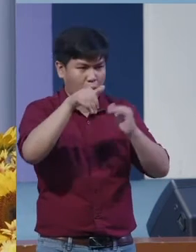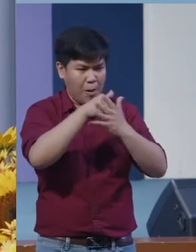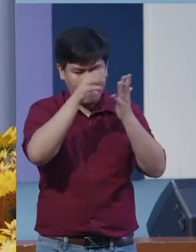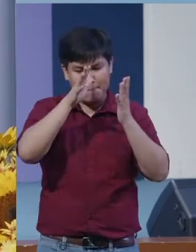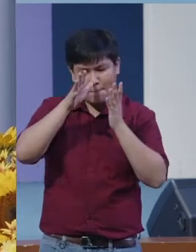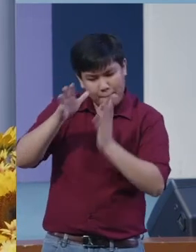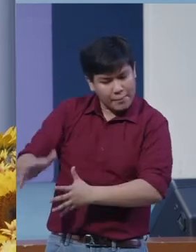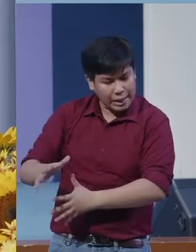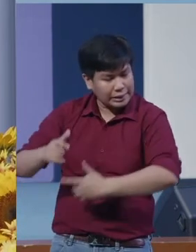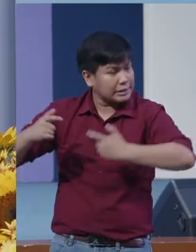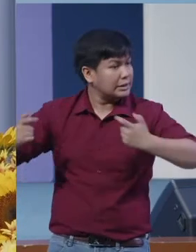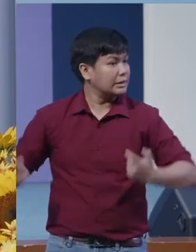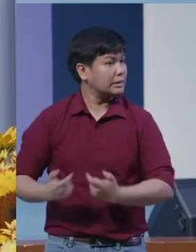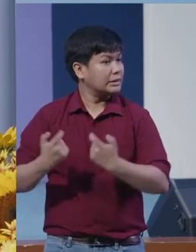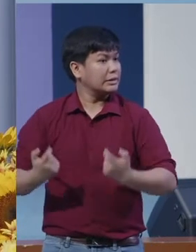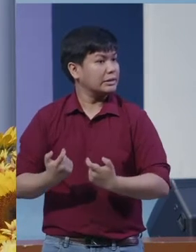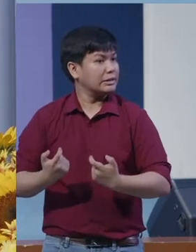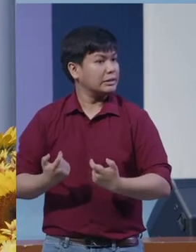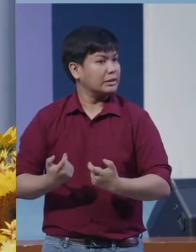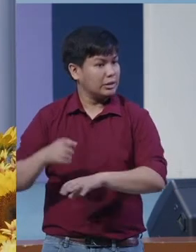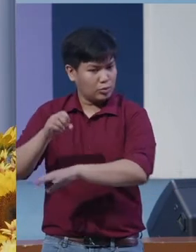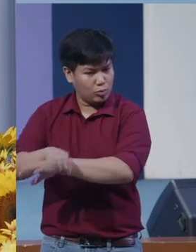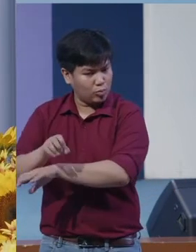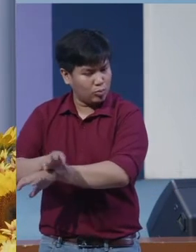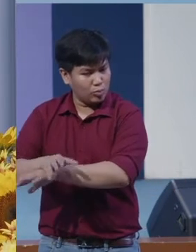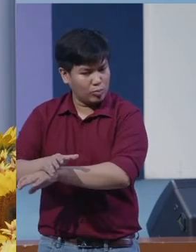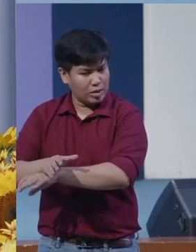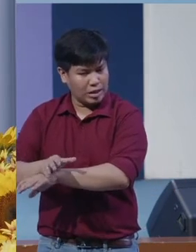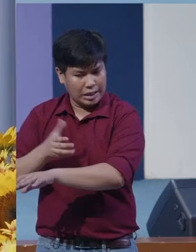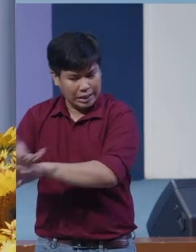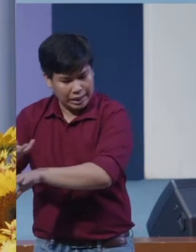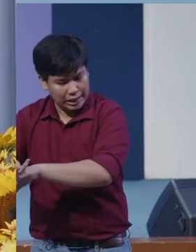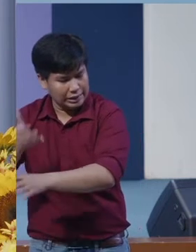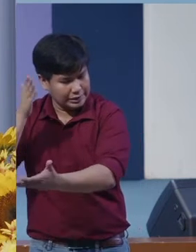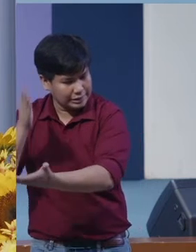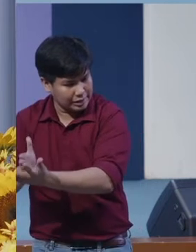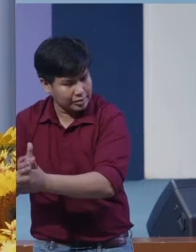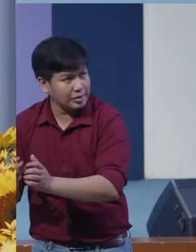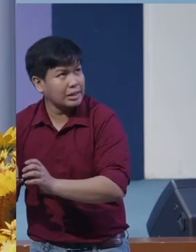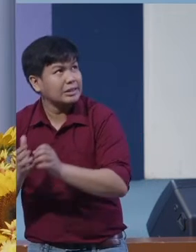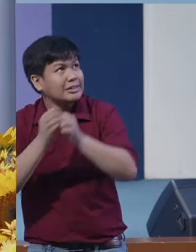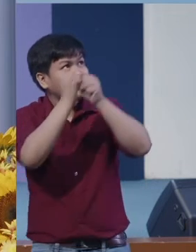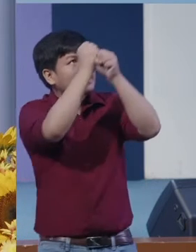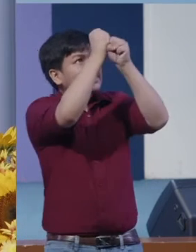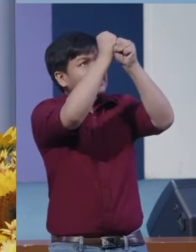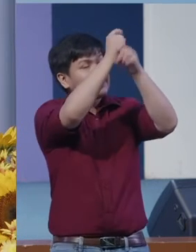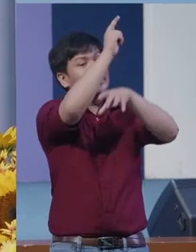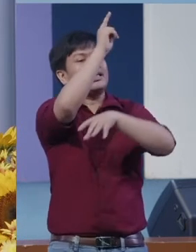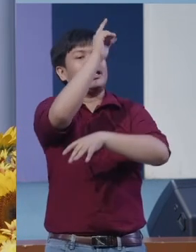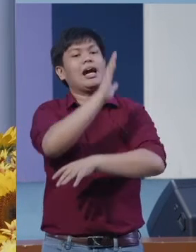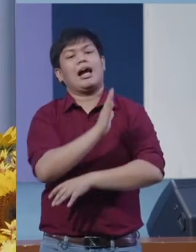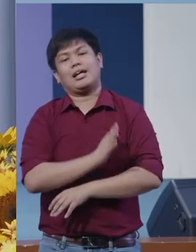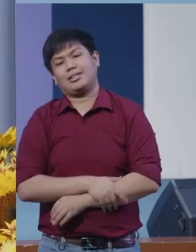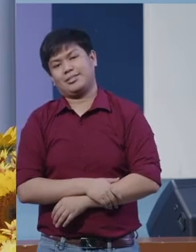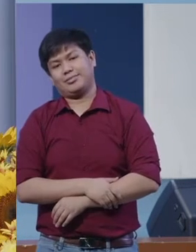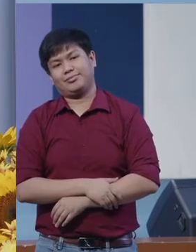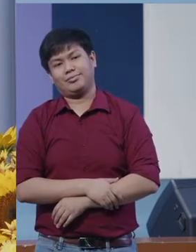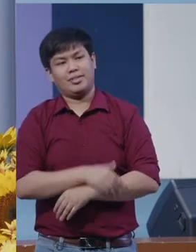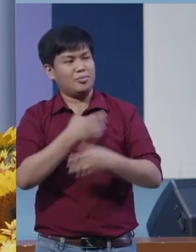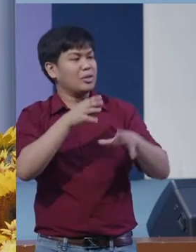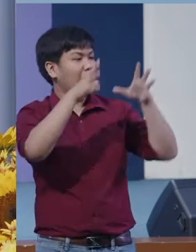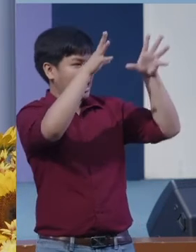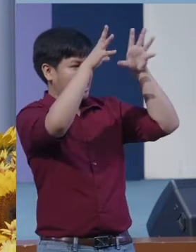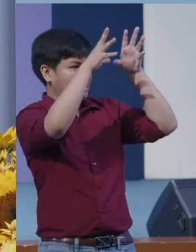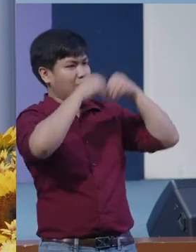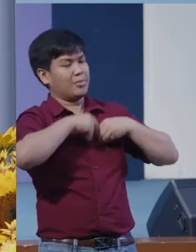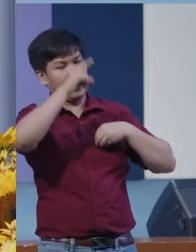sa kasalanan at kumapit na kay Kristo Jesus. Yakapin ang kanyang grasya at tanggapin ng may pagpapakumbaba.